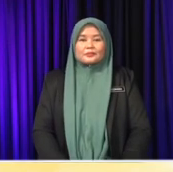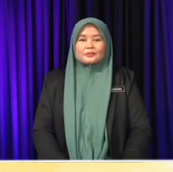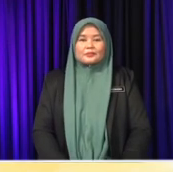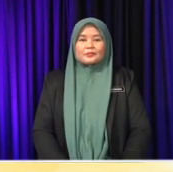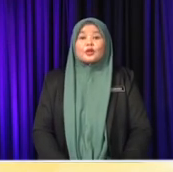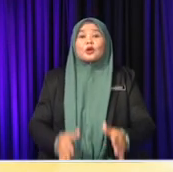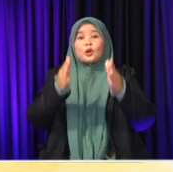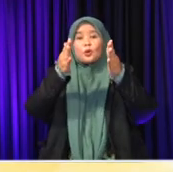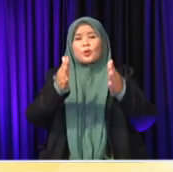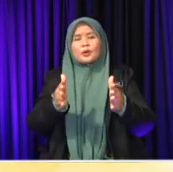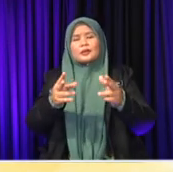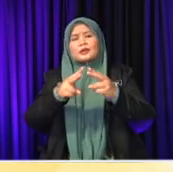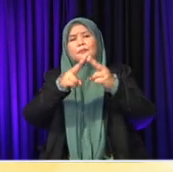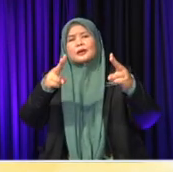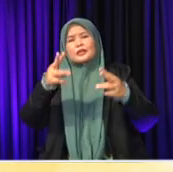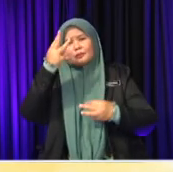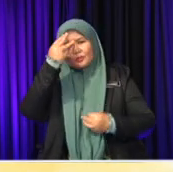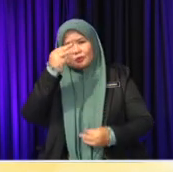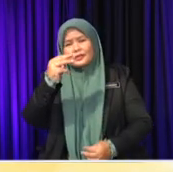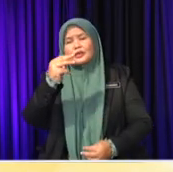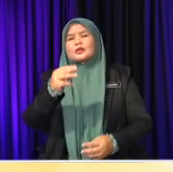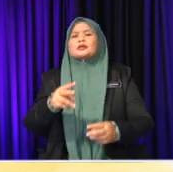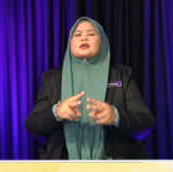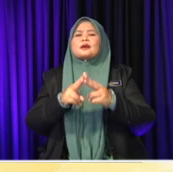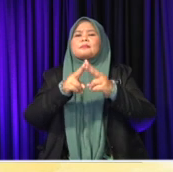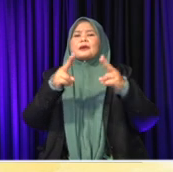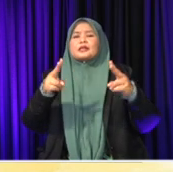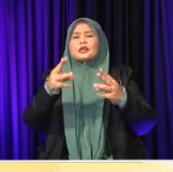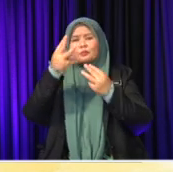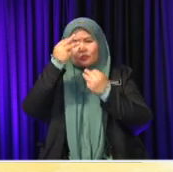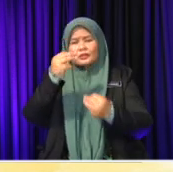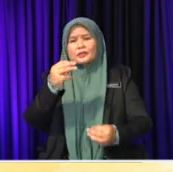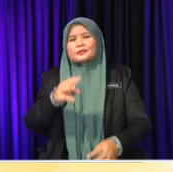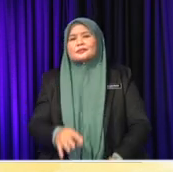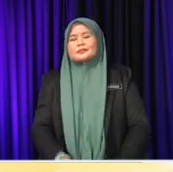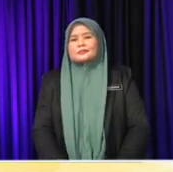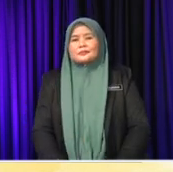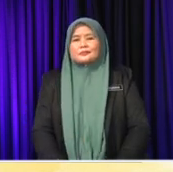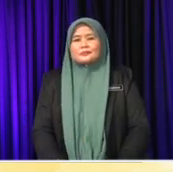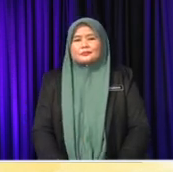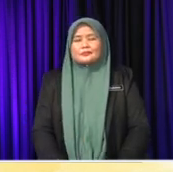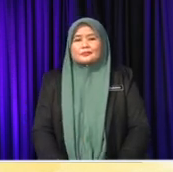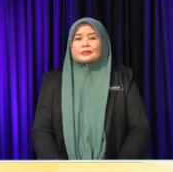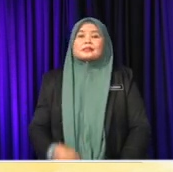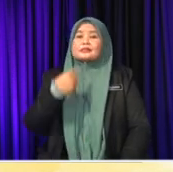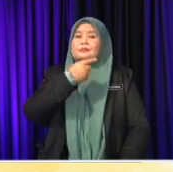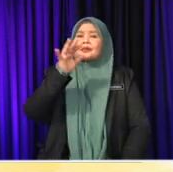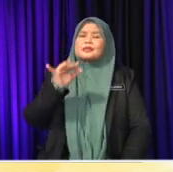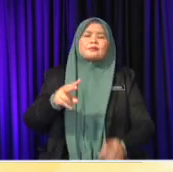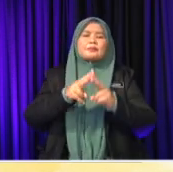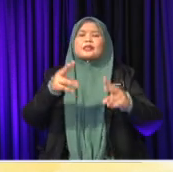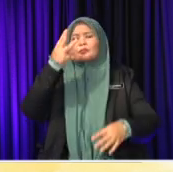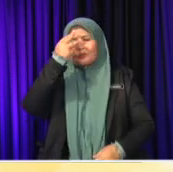orang yang paling mulia yang paling mulia oke Siapakah orang yang paling